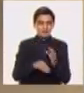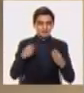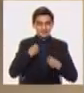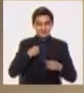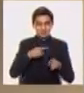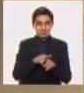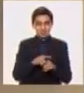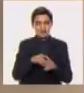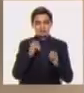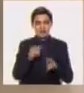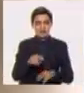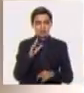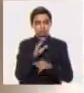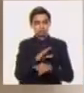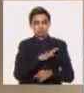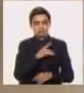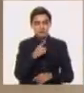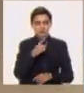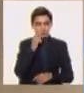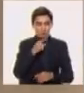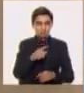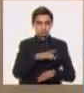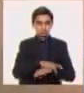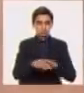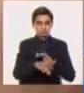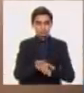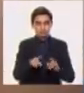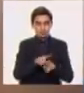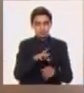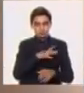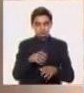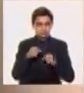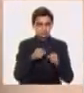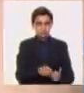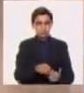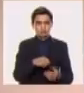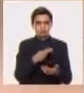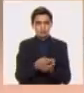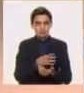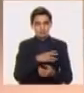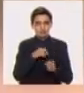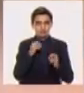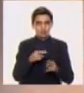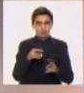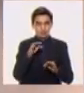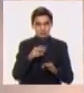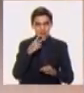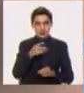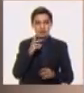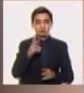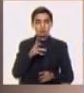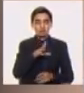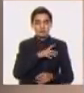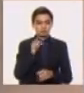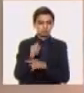қызметкерлерінің арнай жасаққа бұйрық беріп, бір азаматқа кісен салғаны, оның күштеп жыққаны көрінеді. Қазір команда берген